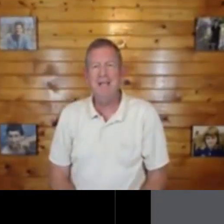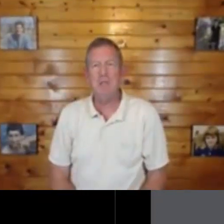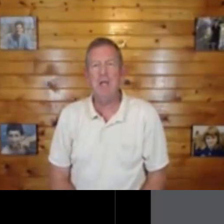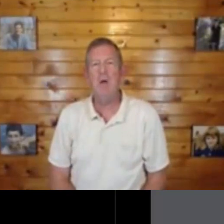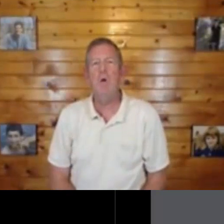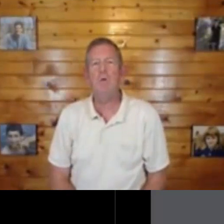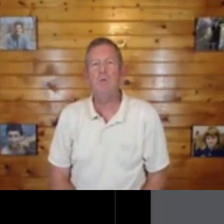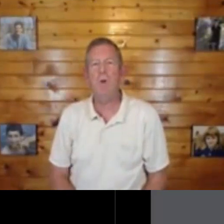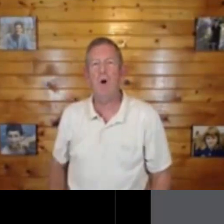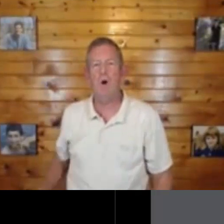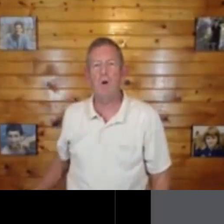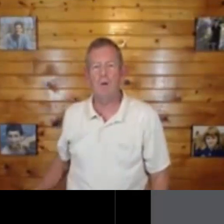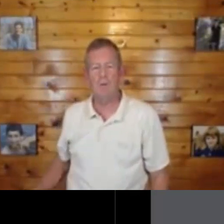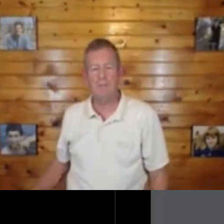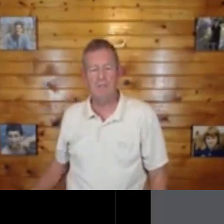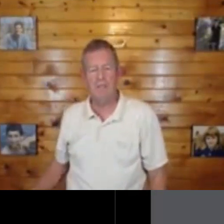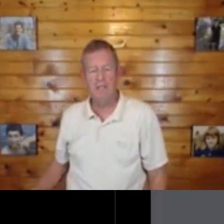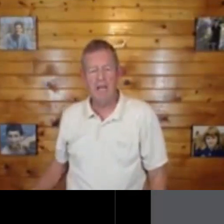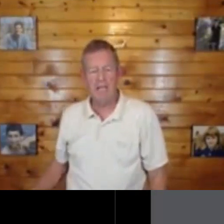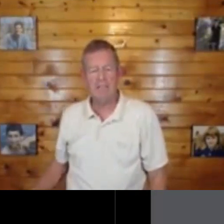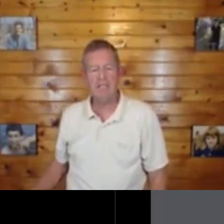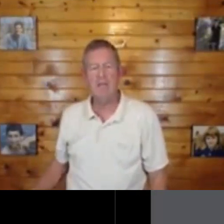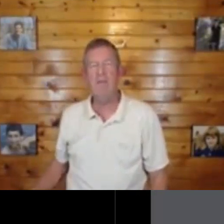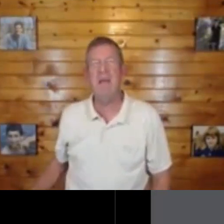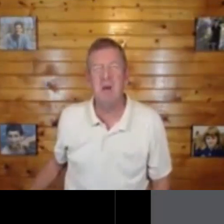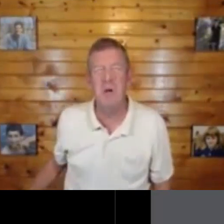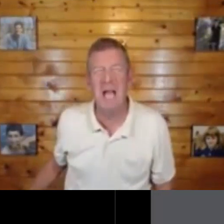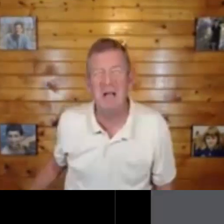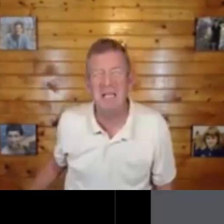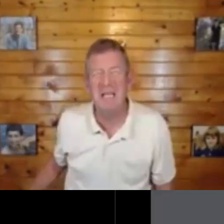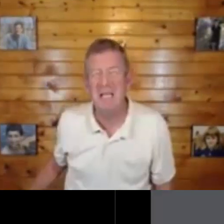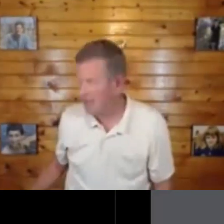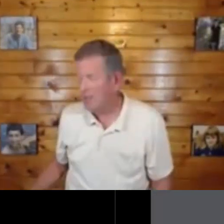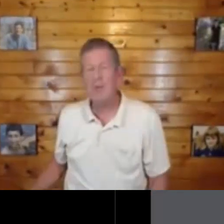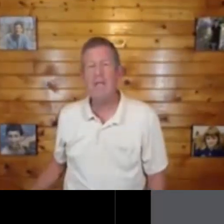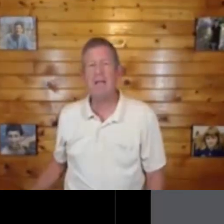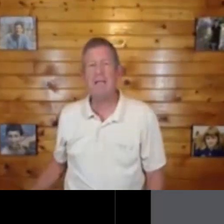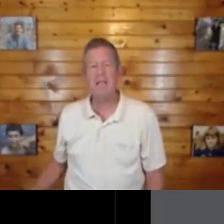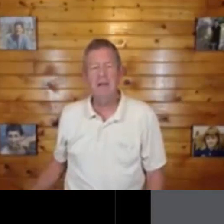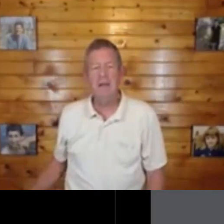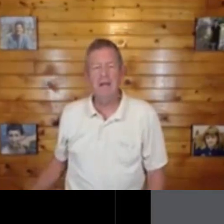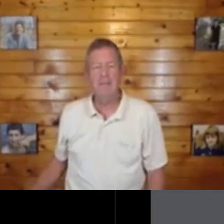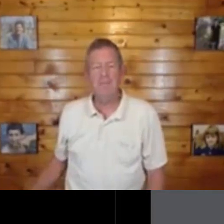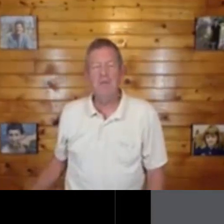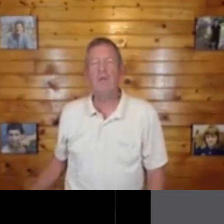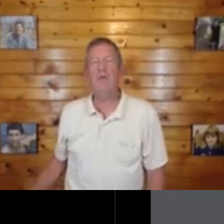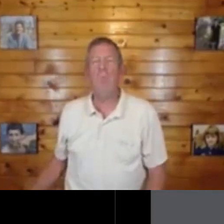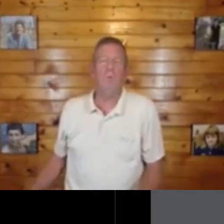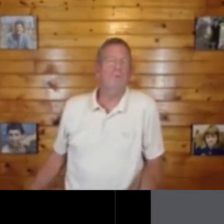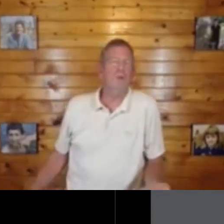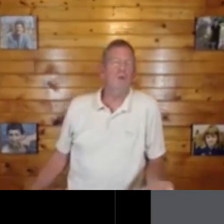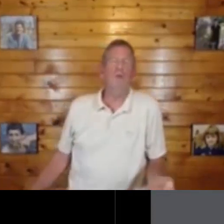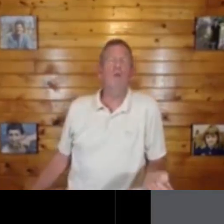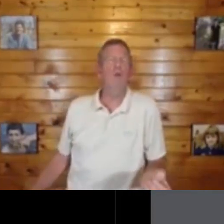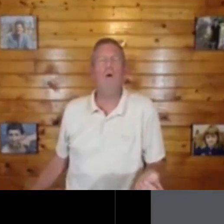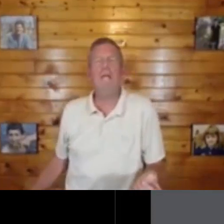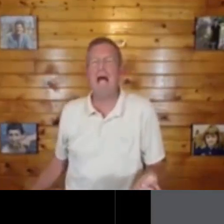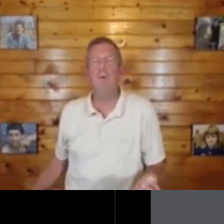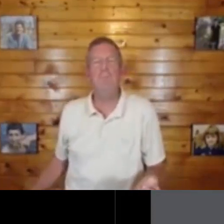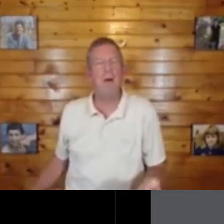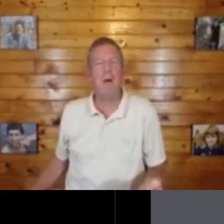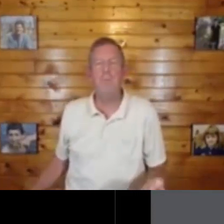football. J'aime le sport aussi. Et ça, c'est le verbe regarder, regarder. Je